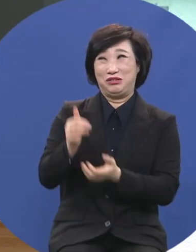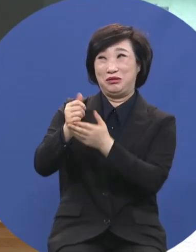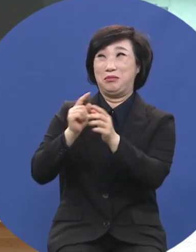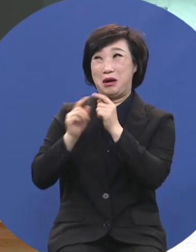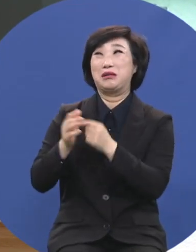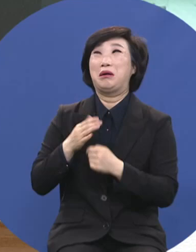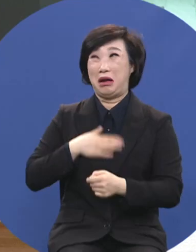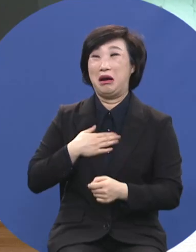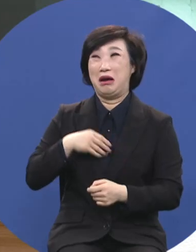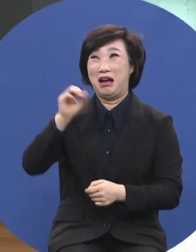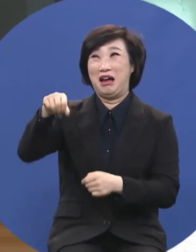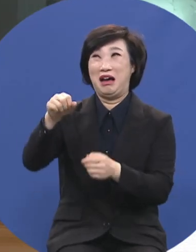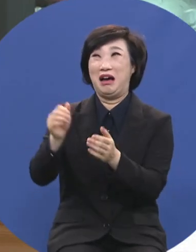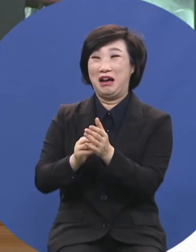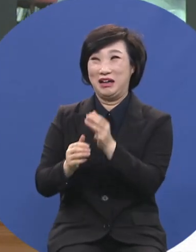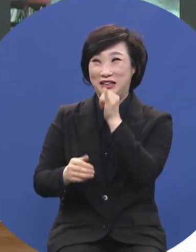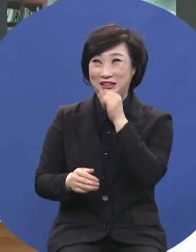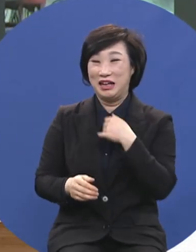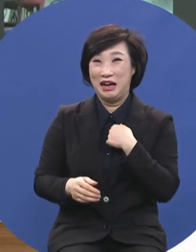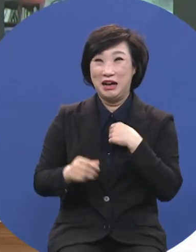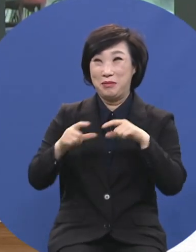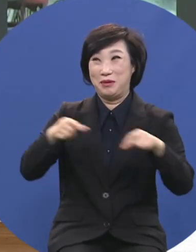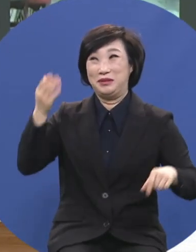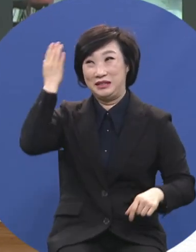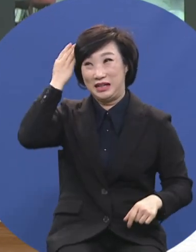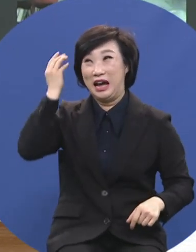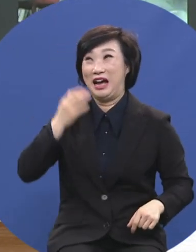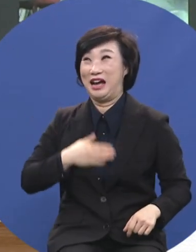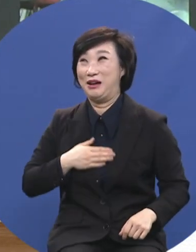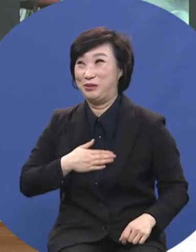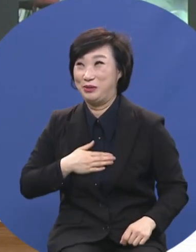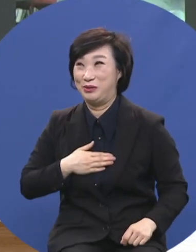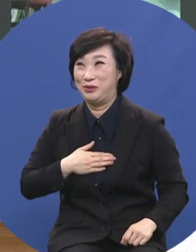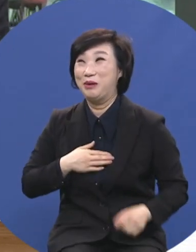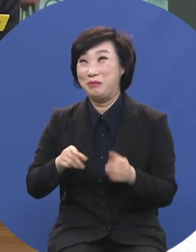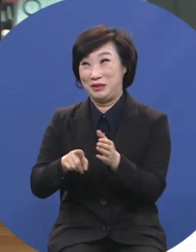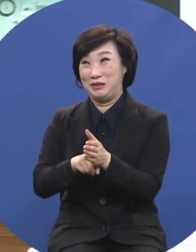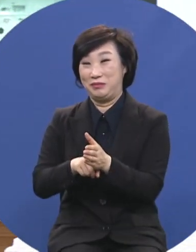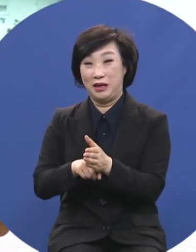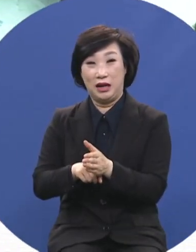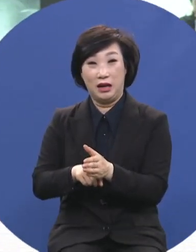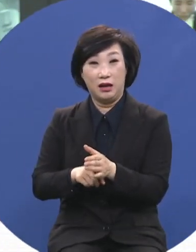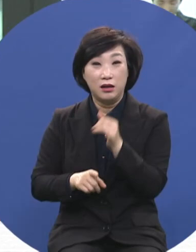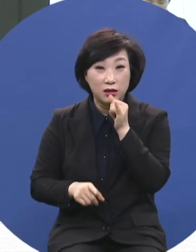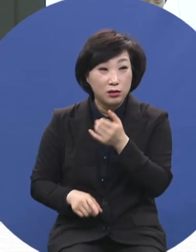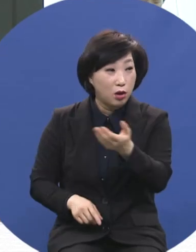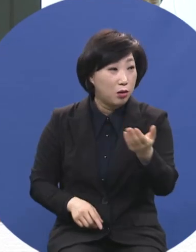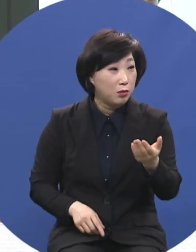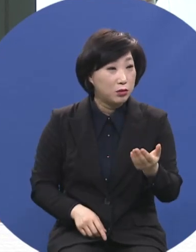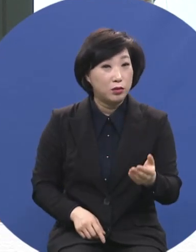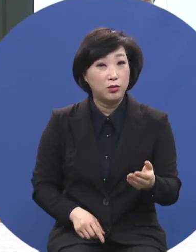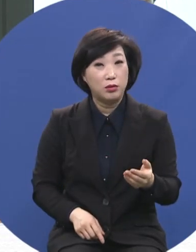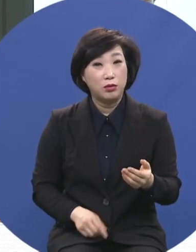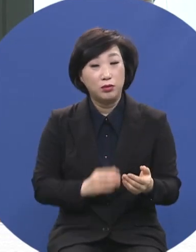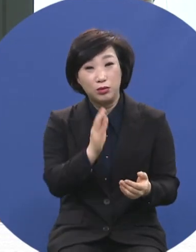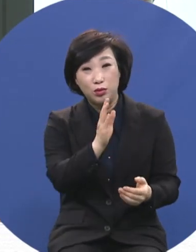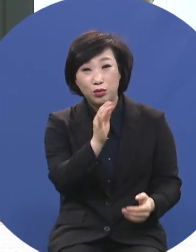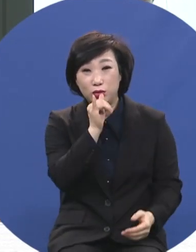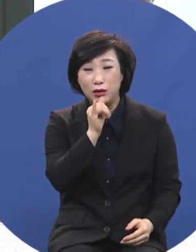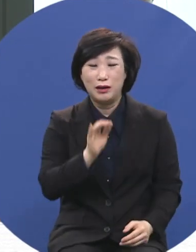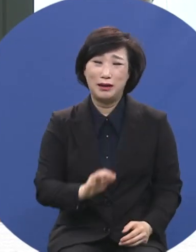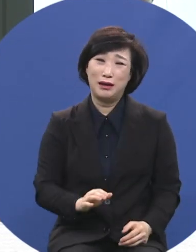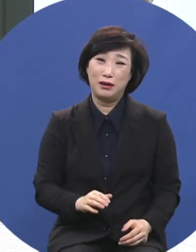말씀 된다는 거 그냥 상식선에서 그냥 믿어요. 그런 정도요.